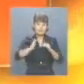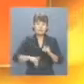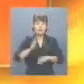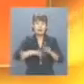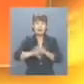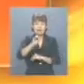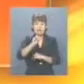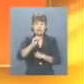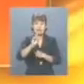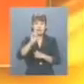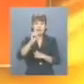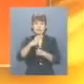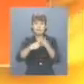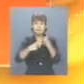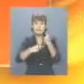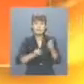ค่ะปิดที่